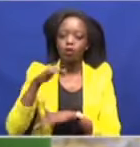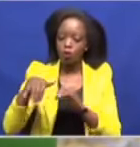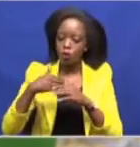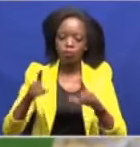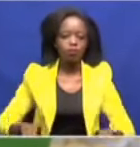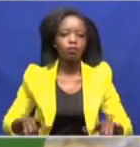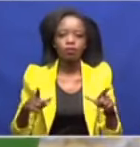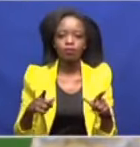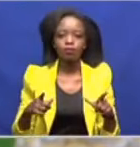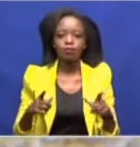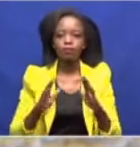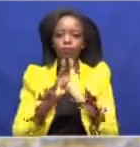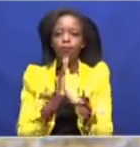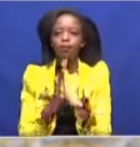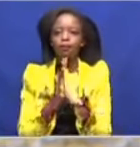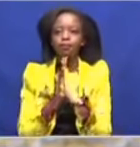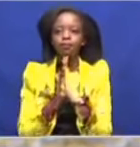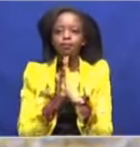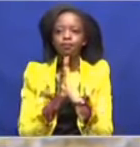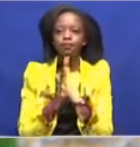yangu. Tuombe.